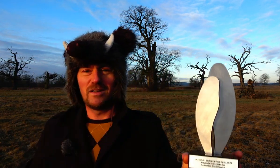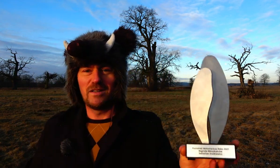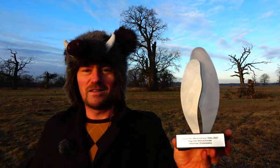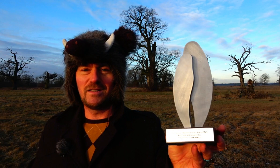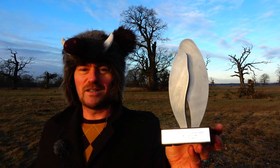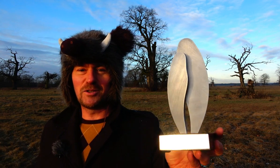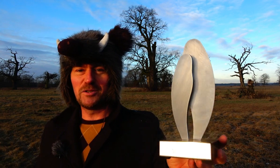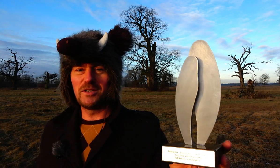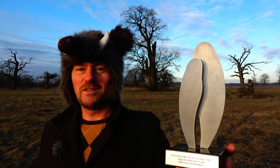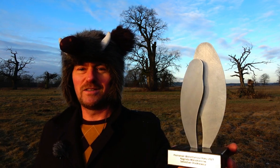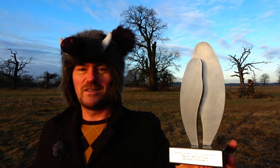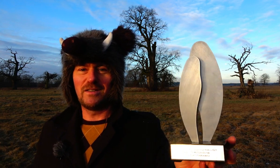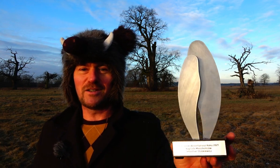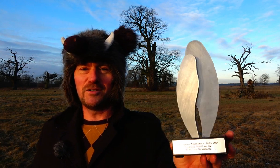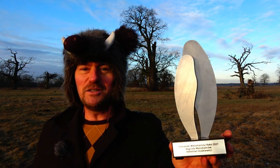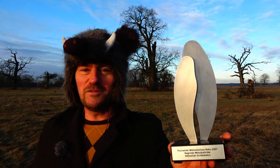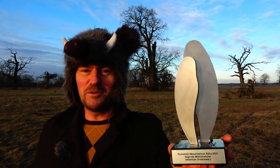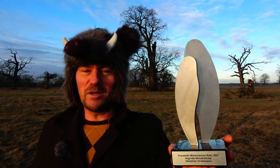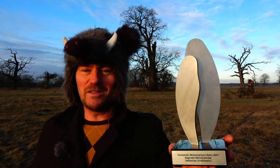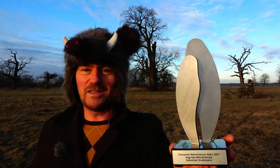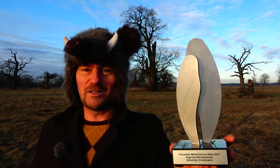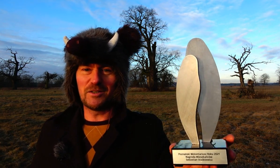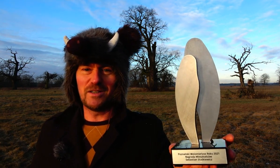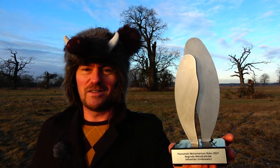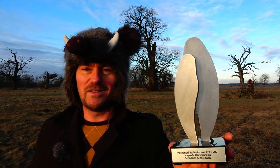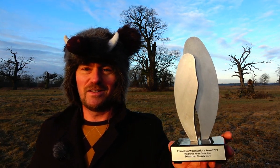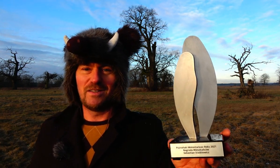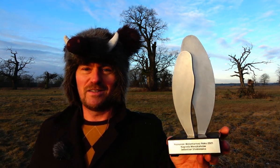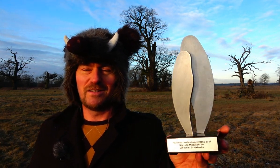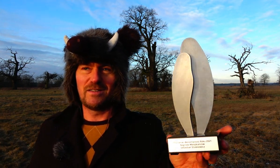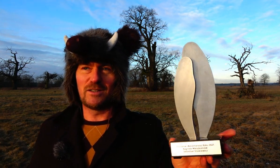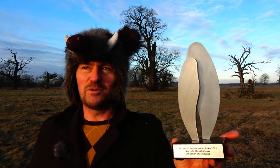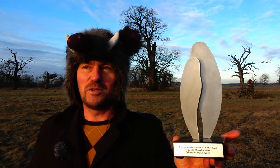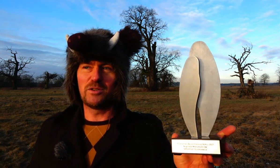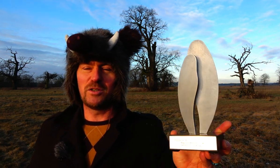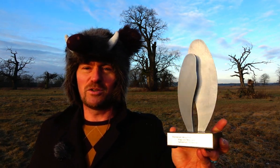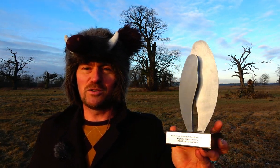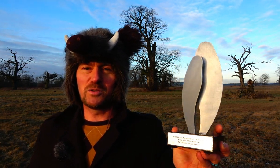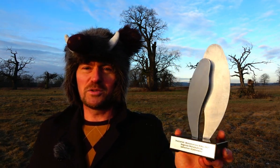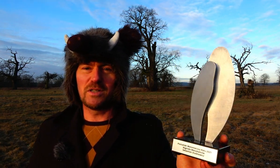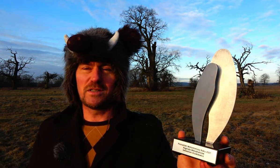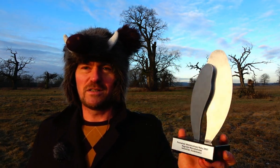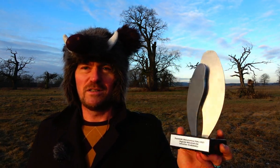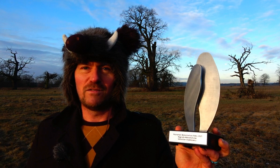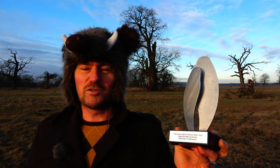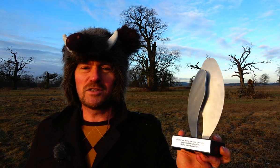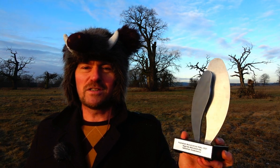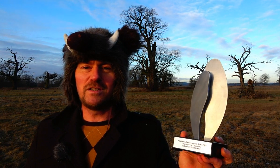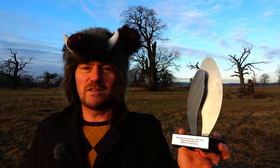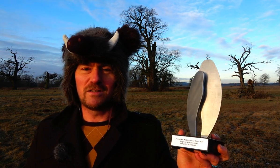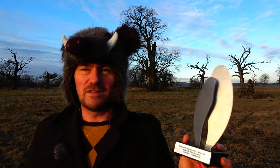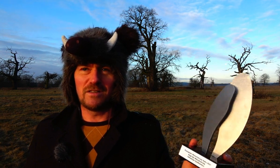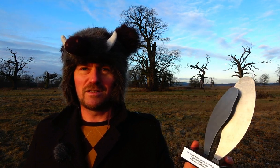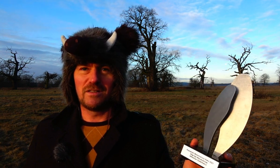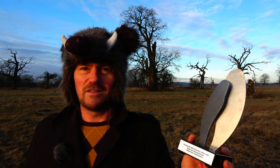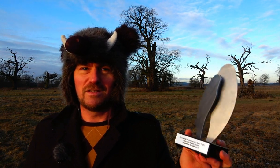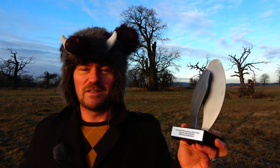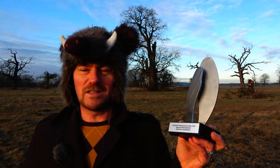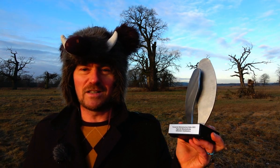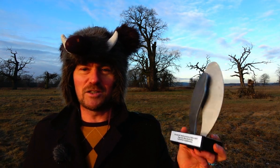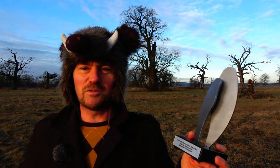traktuję tej nagrody jako indywidualna nagroda. Traktuję to jako sukces wszystkich